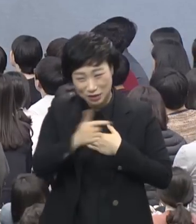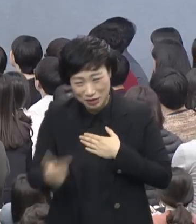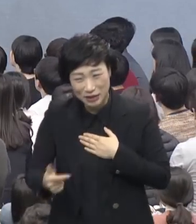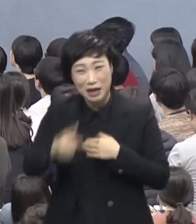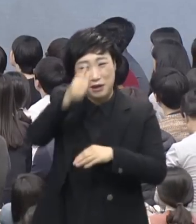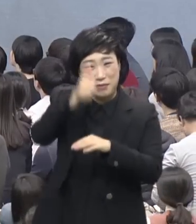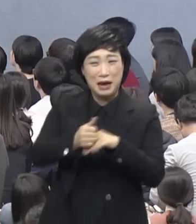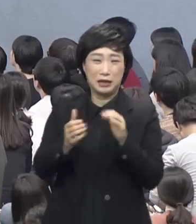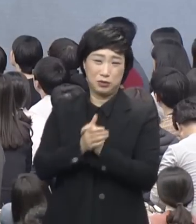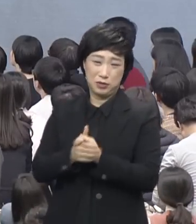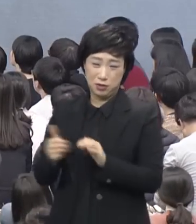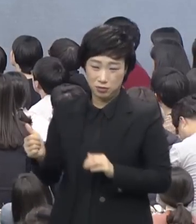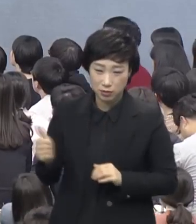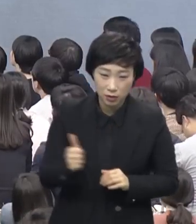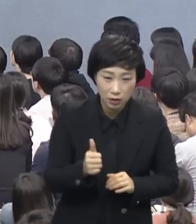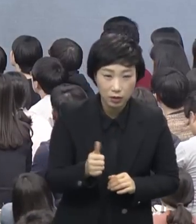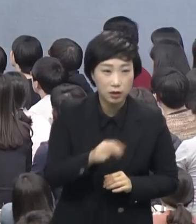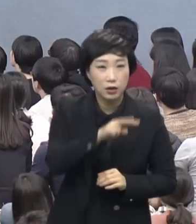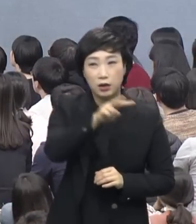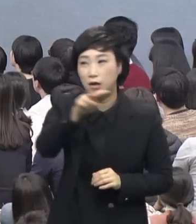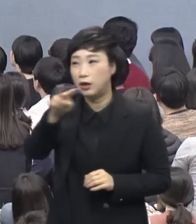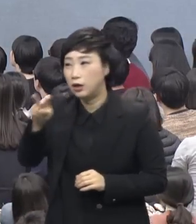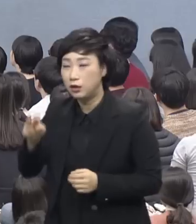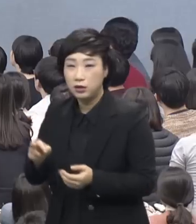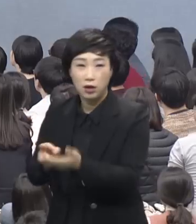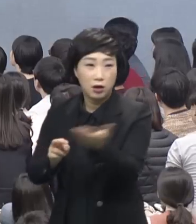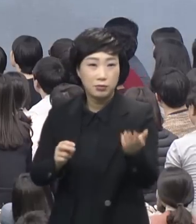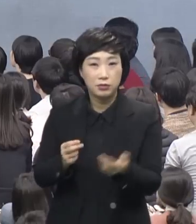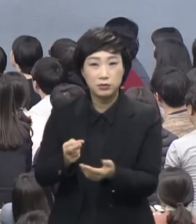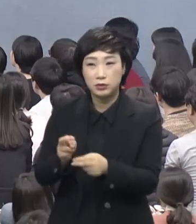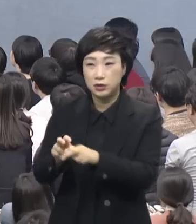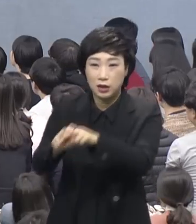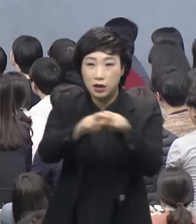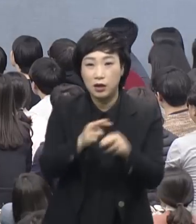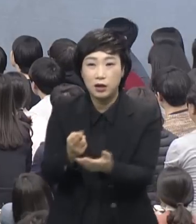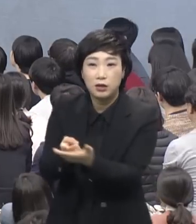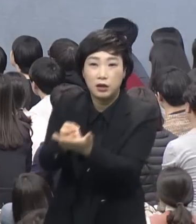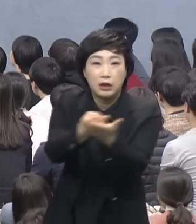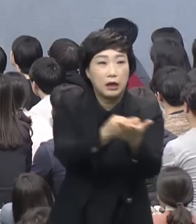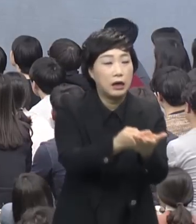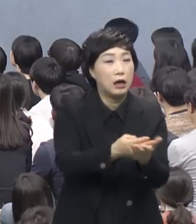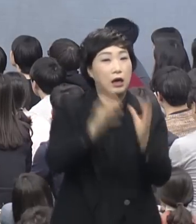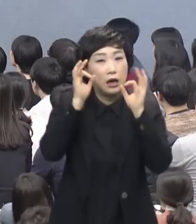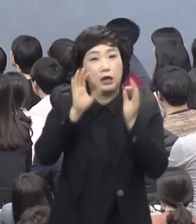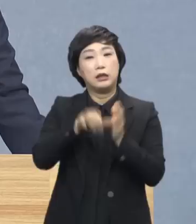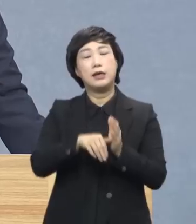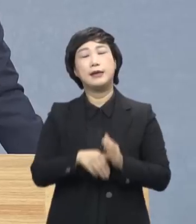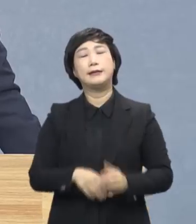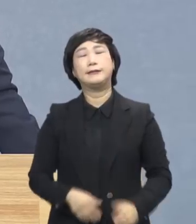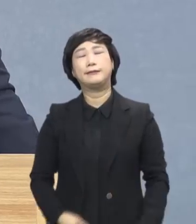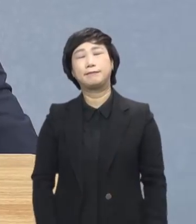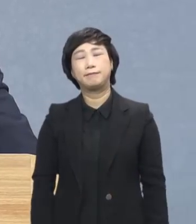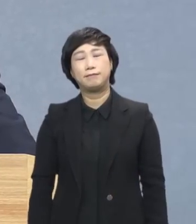마무리 기도로 나올 때 이 자리가 비어있는 모습을 바라볼 때